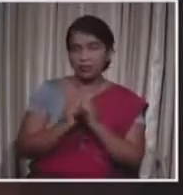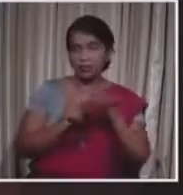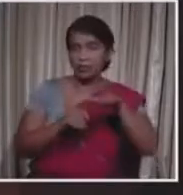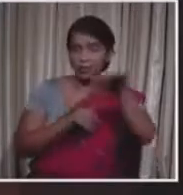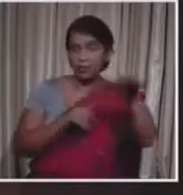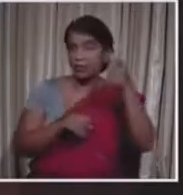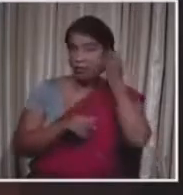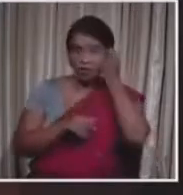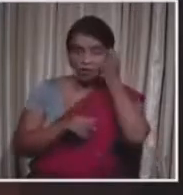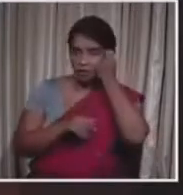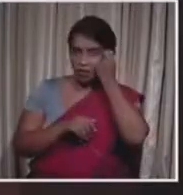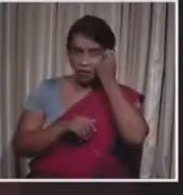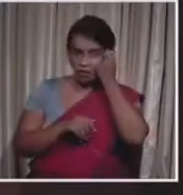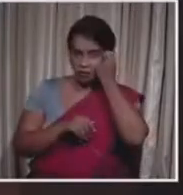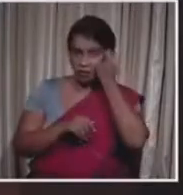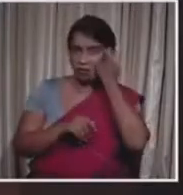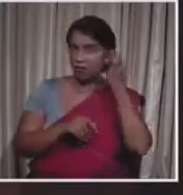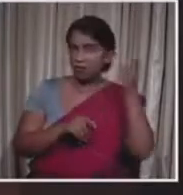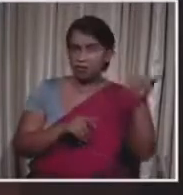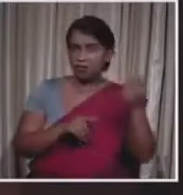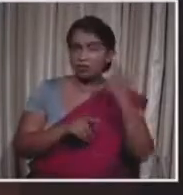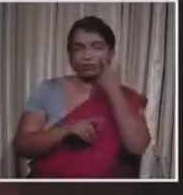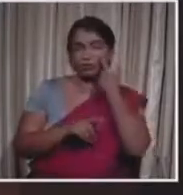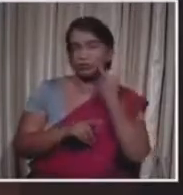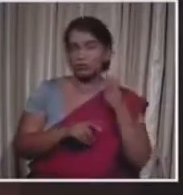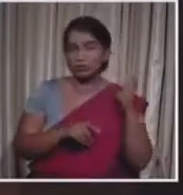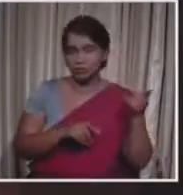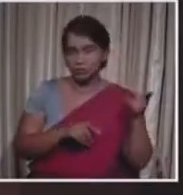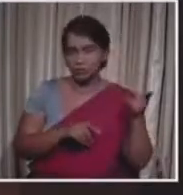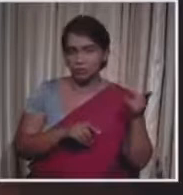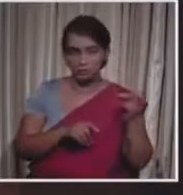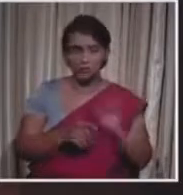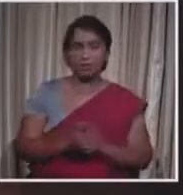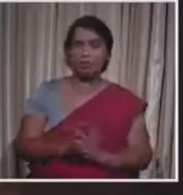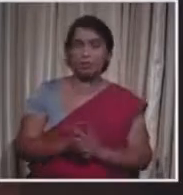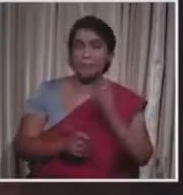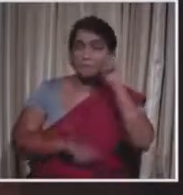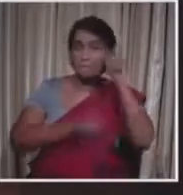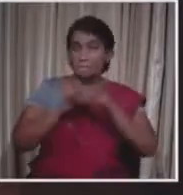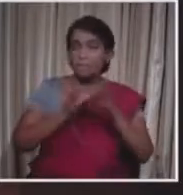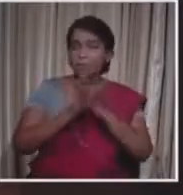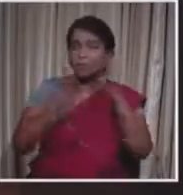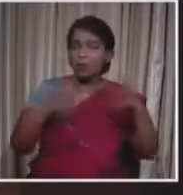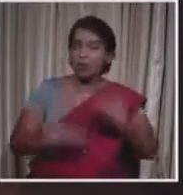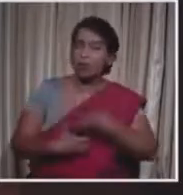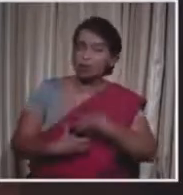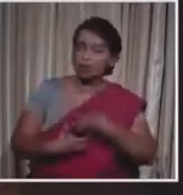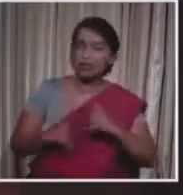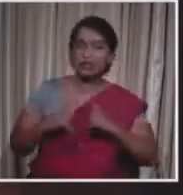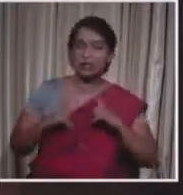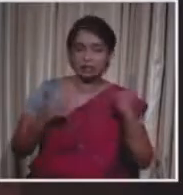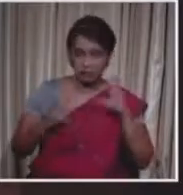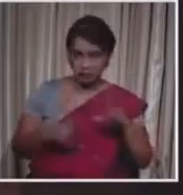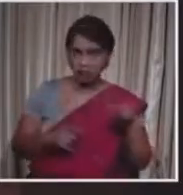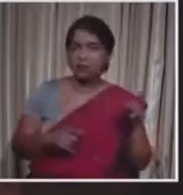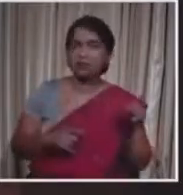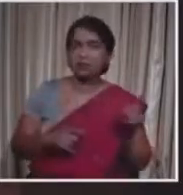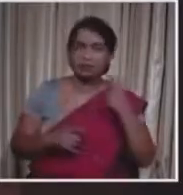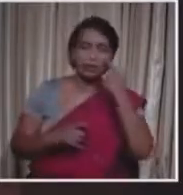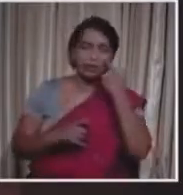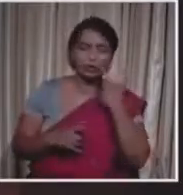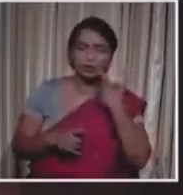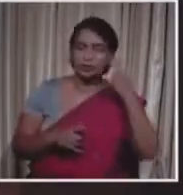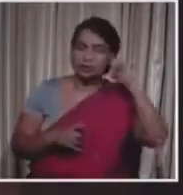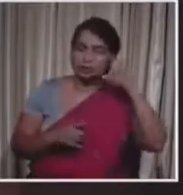පොළොවේ මතය ඉතාමත්ම කනගාටුදායකයි ජනතාව බොහොම දුකෙන් ජීවත් වෙන්නේ බොහොම